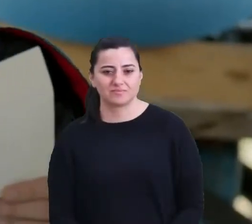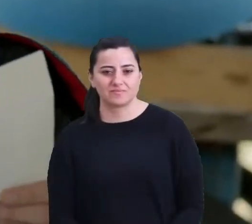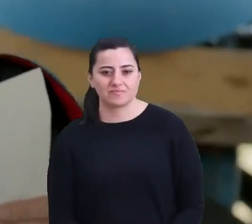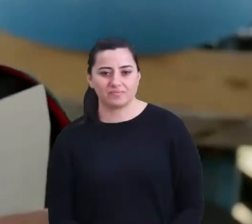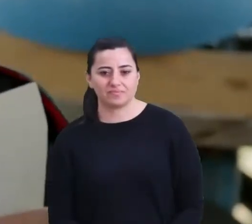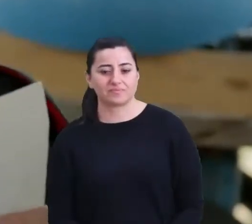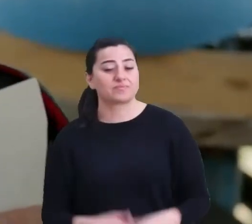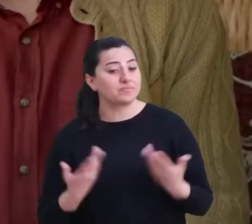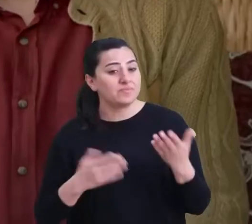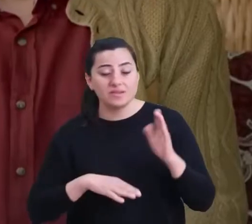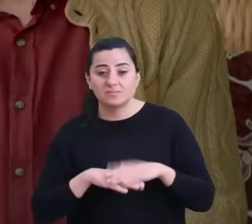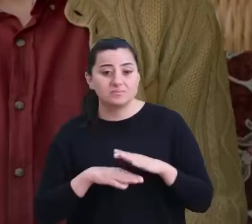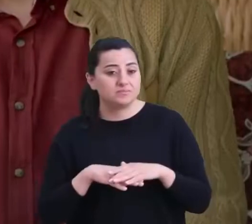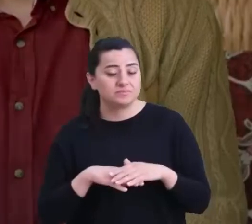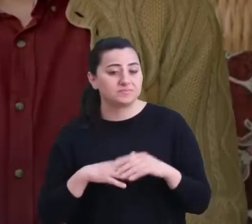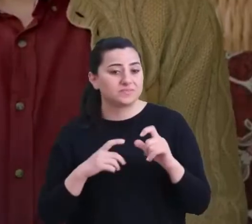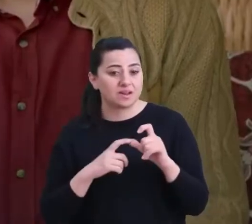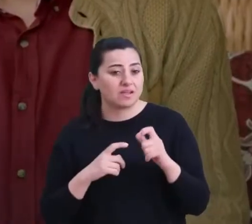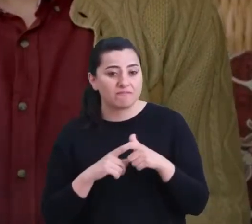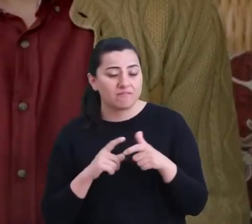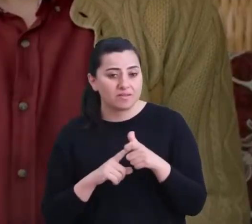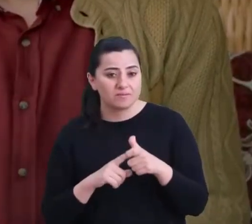Umutsuz bakıyorlar. Yapacağız biz Sırma Efe.